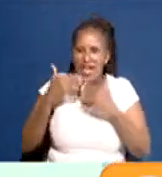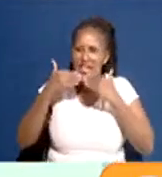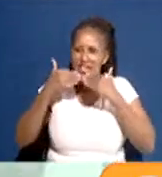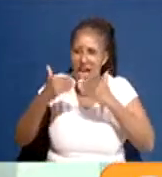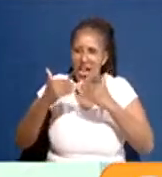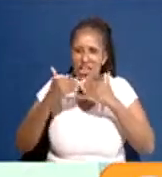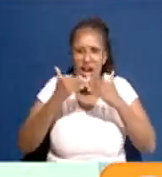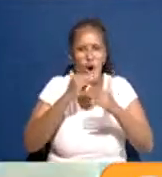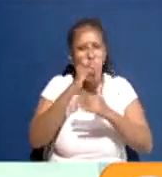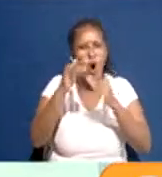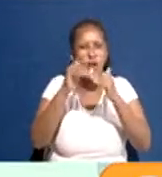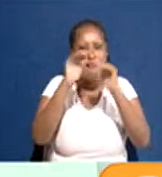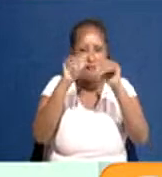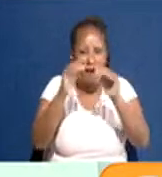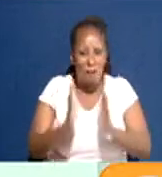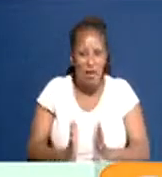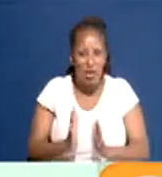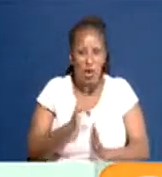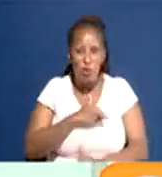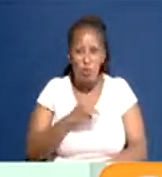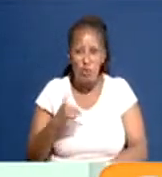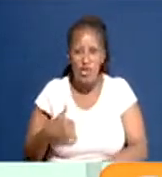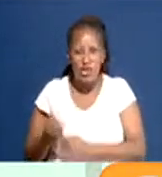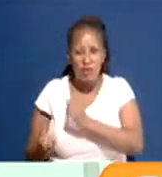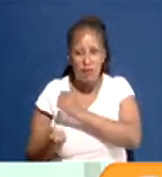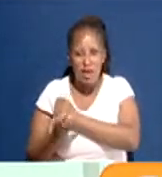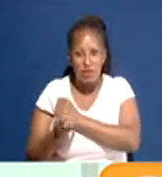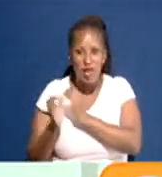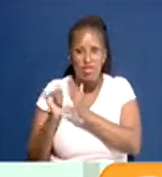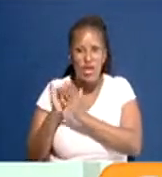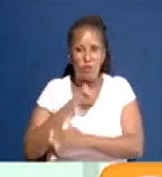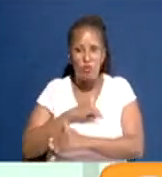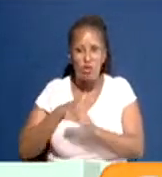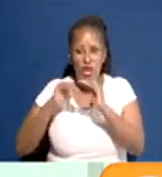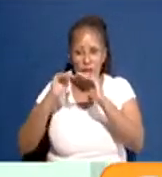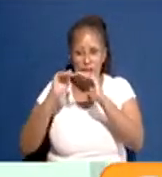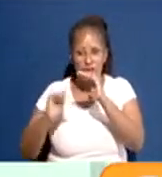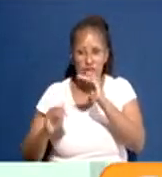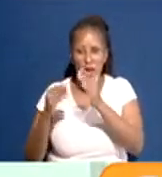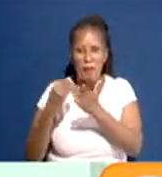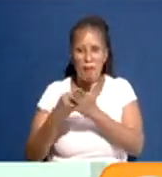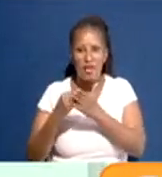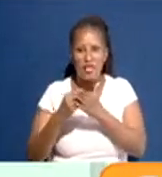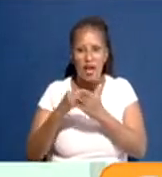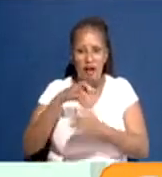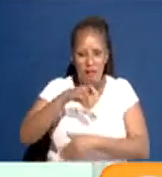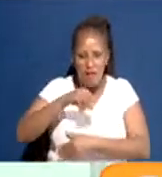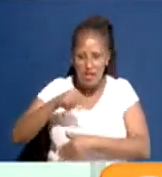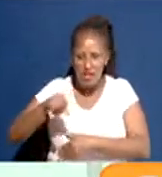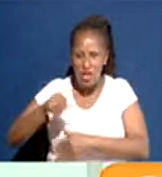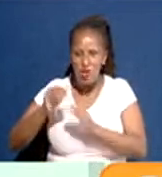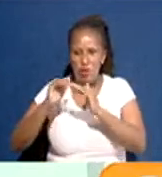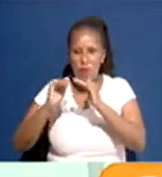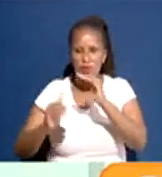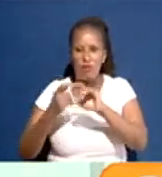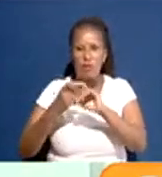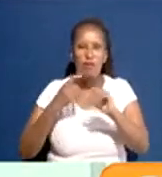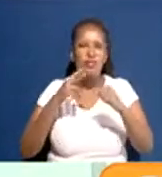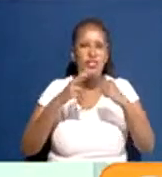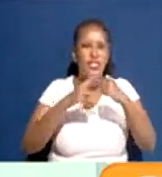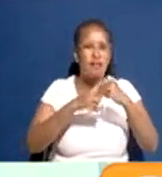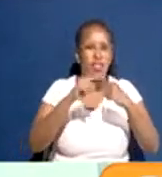wakulima wetu tumepatia, niliwaeleza ya kwamba tutapunguza gharama ya mbolea, tumepunguza kutoka shilingi